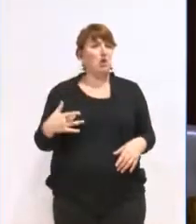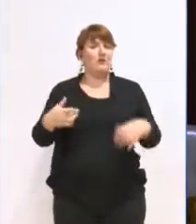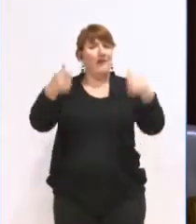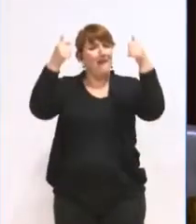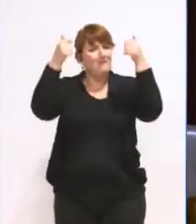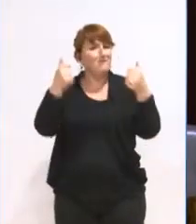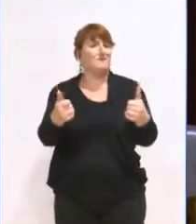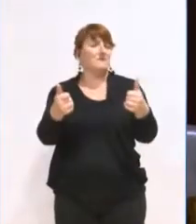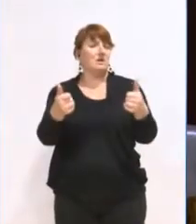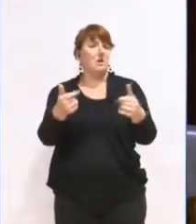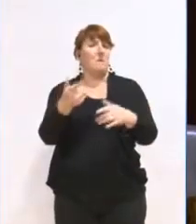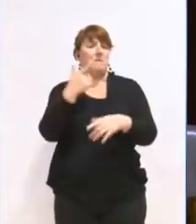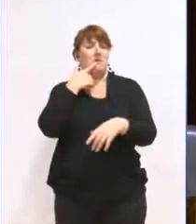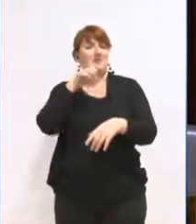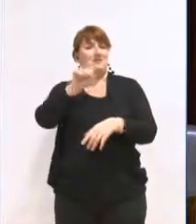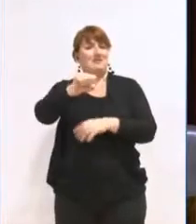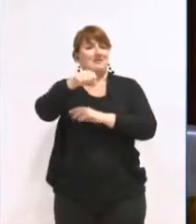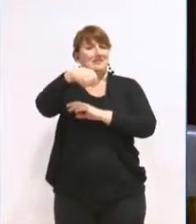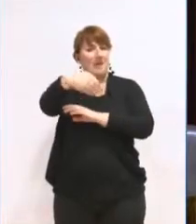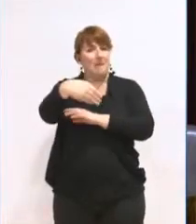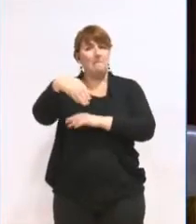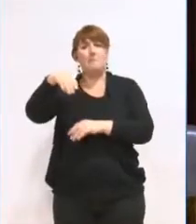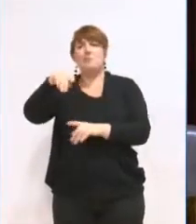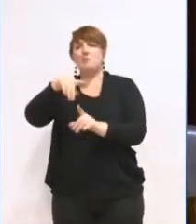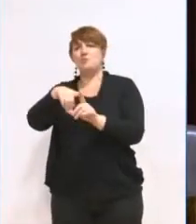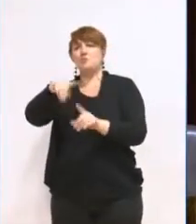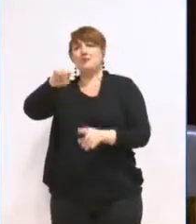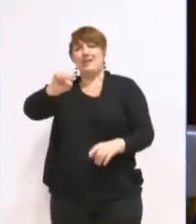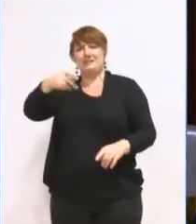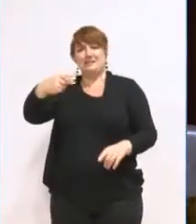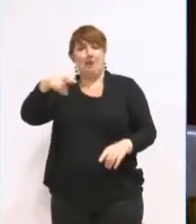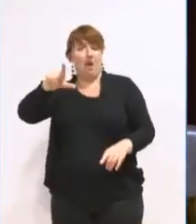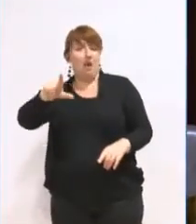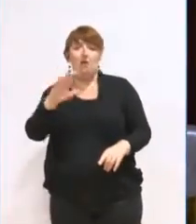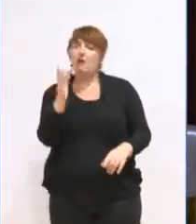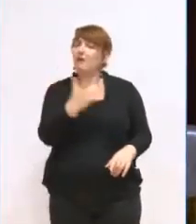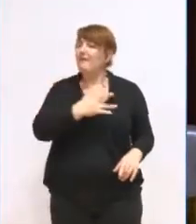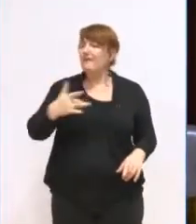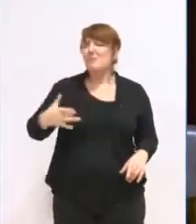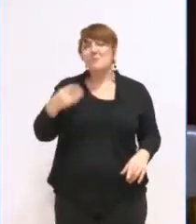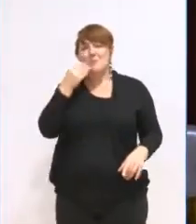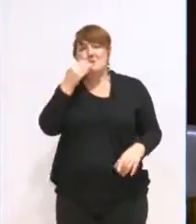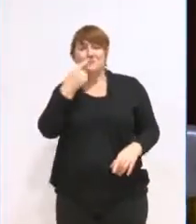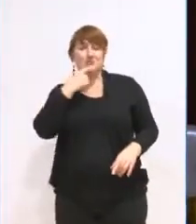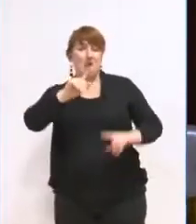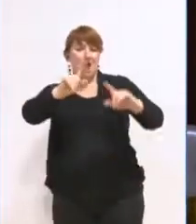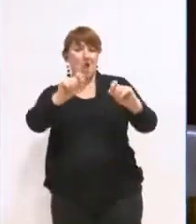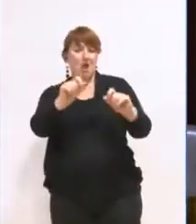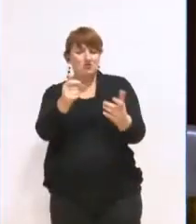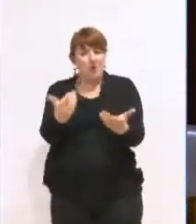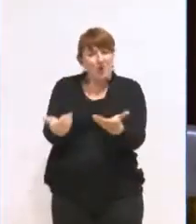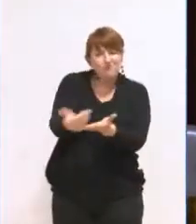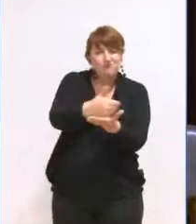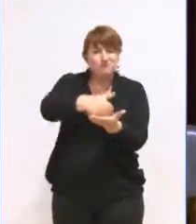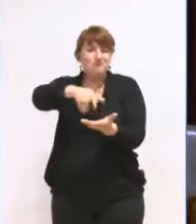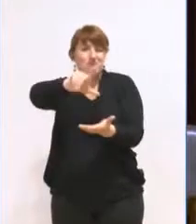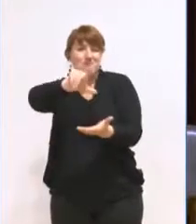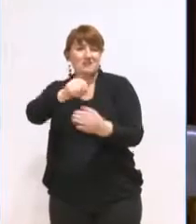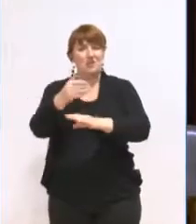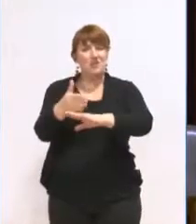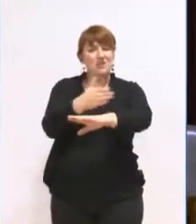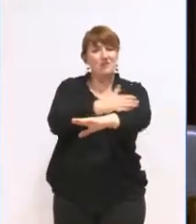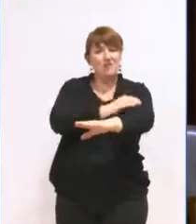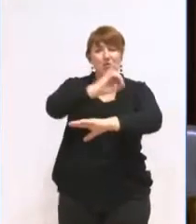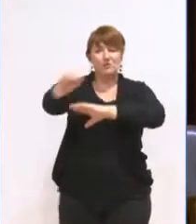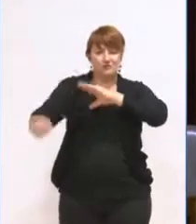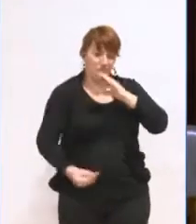SEM et de ces SPL, qui du coup pourraient dégager des dividendes supplémentaires en direction de l'actionnaire ville, ou si